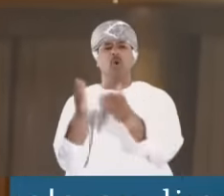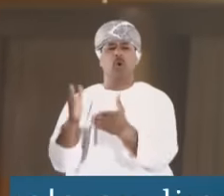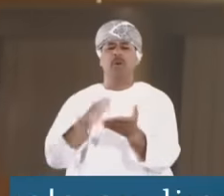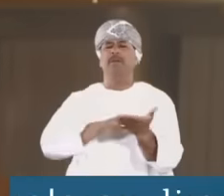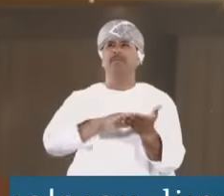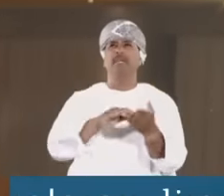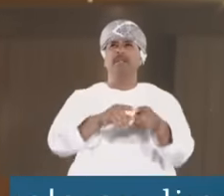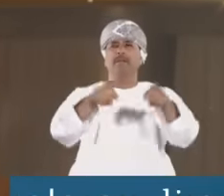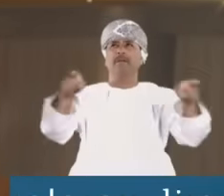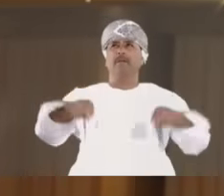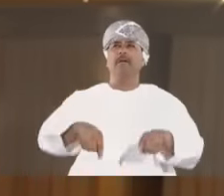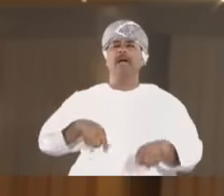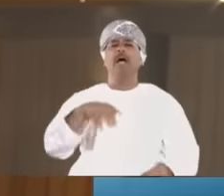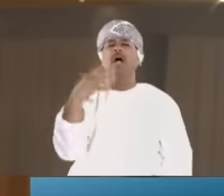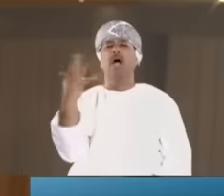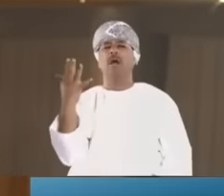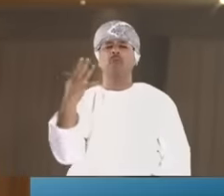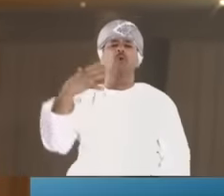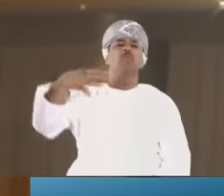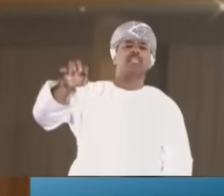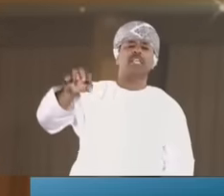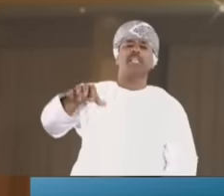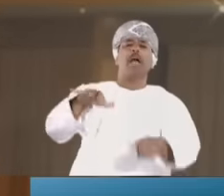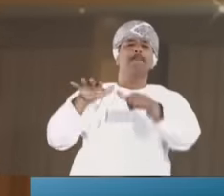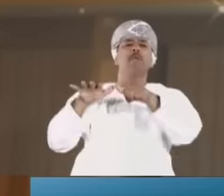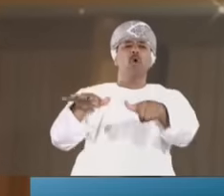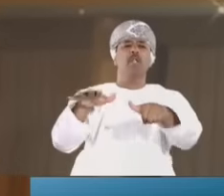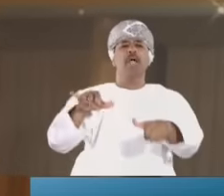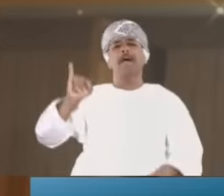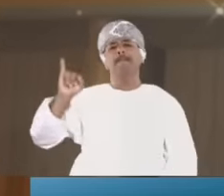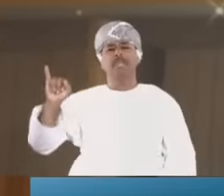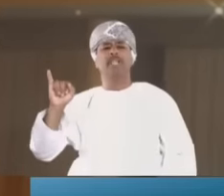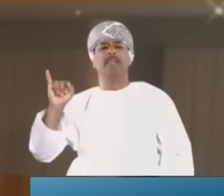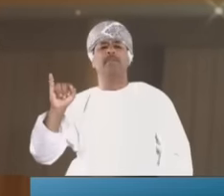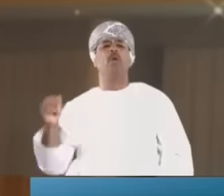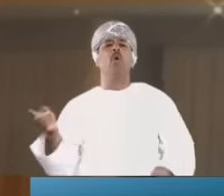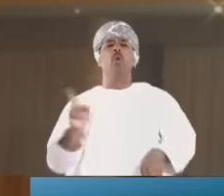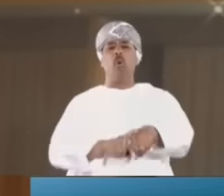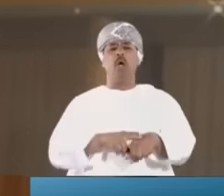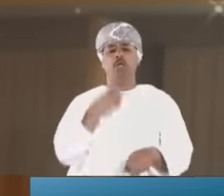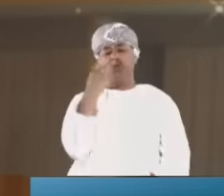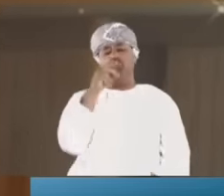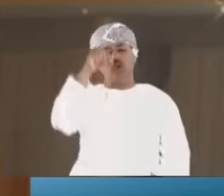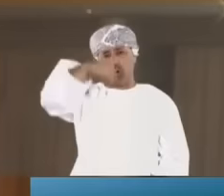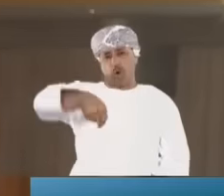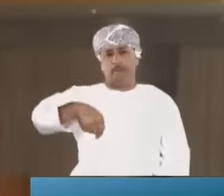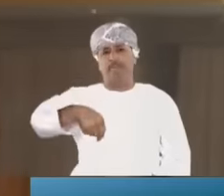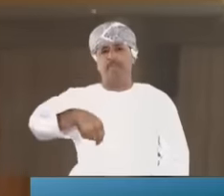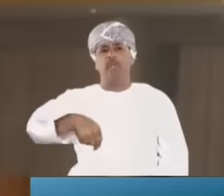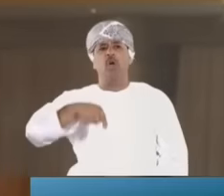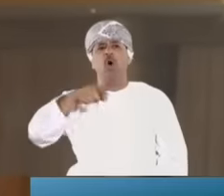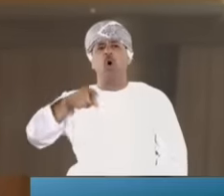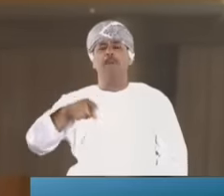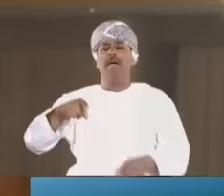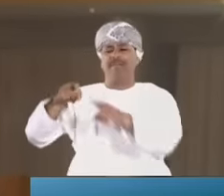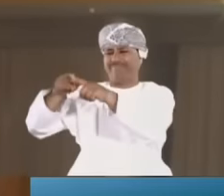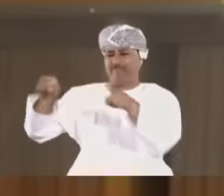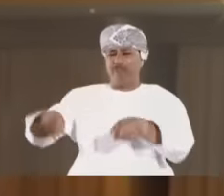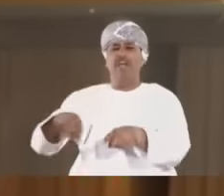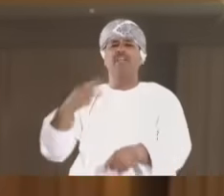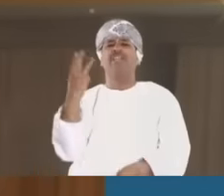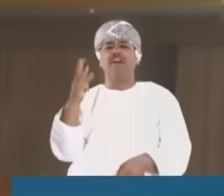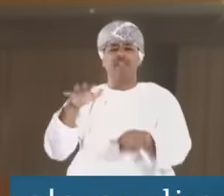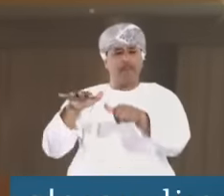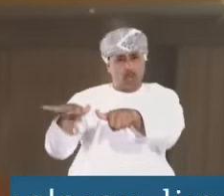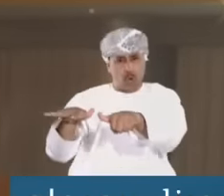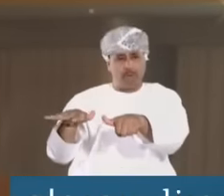إجمالية تقدر ب 95 مليون متر مربع، كما نرى اليوم أن المربع الأول وله 3 مليون متر